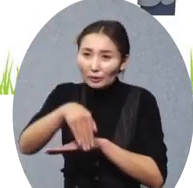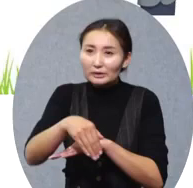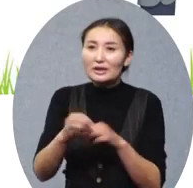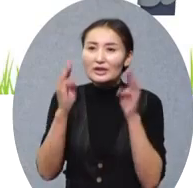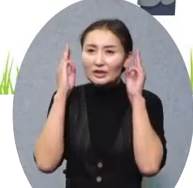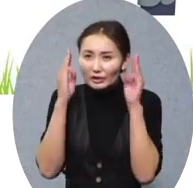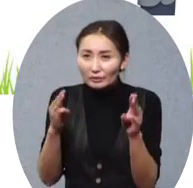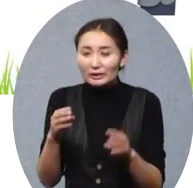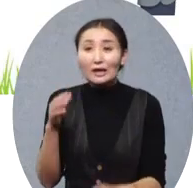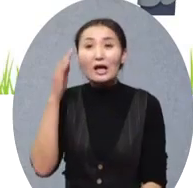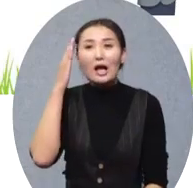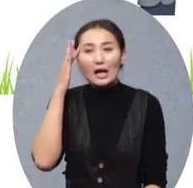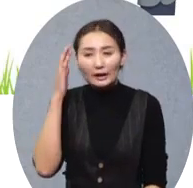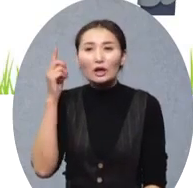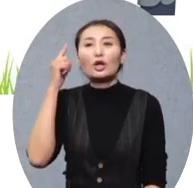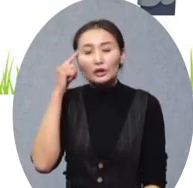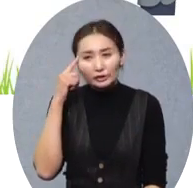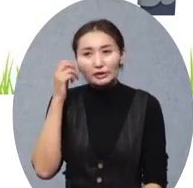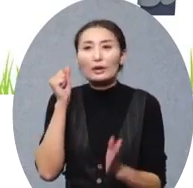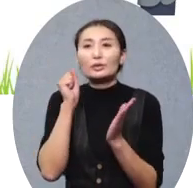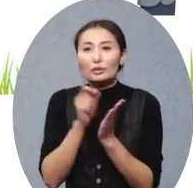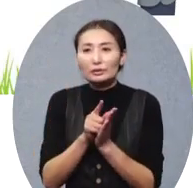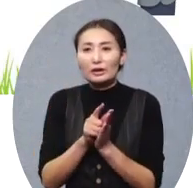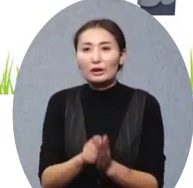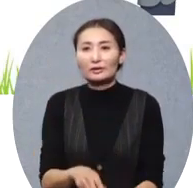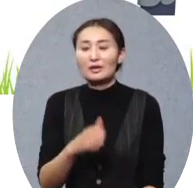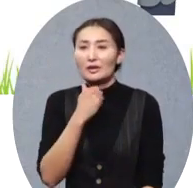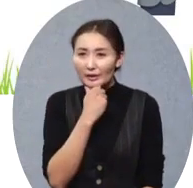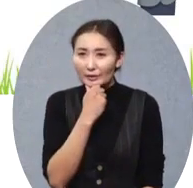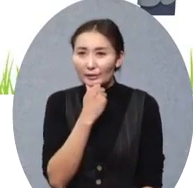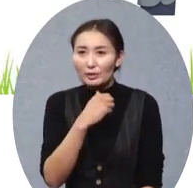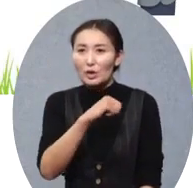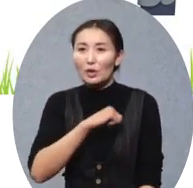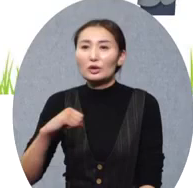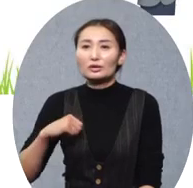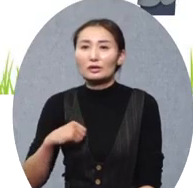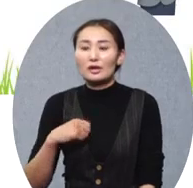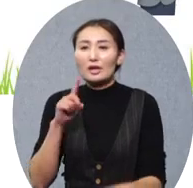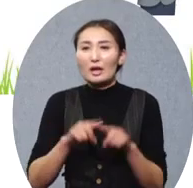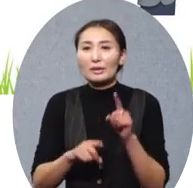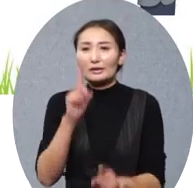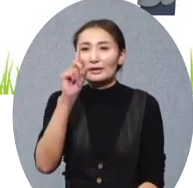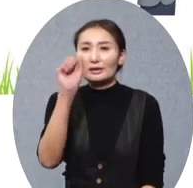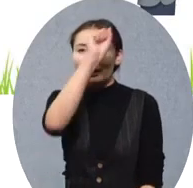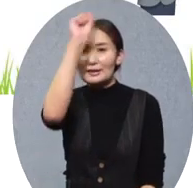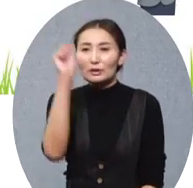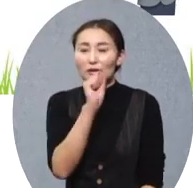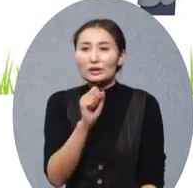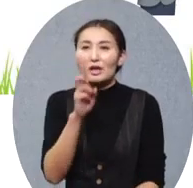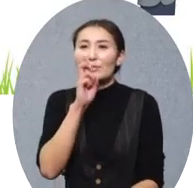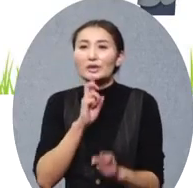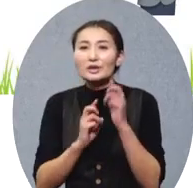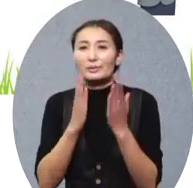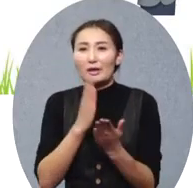даван туулах, шийдвэрлэх арга замаа олох нь бидэрт хамгийн чухал. За, хэрвээ өөрт ийм ямар нэгэн асуудал тулгардвал бид